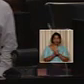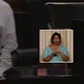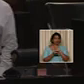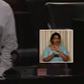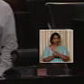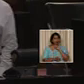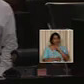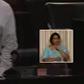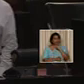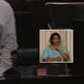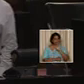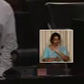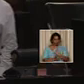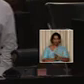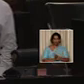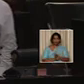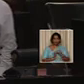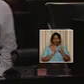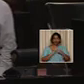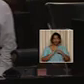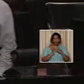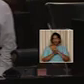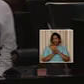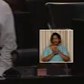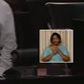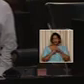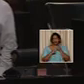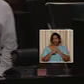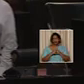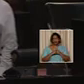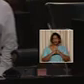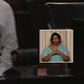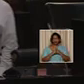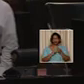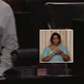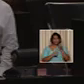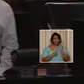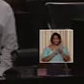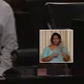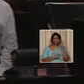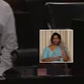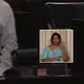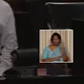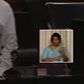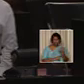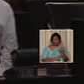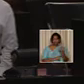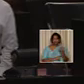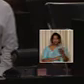තිනවා දිගින් දිගටම. උණුවටුන උදාහරණයකට සංචාරක පොලිසිය දැන් ජනාධිපතිවරු 4 දෙනෙක් ඉදිරියේ